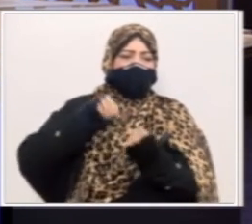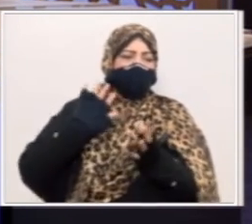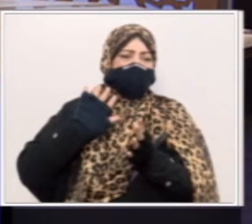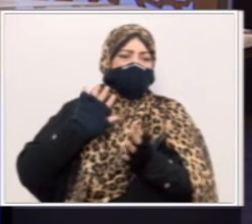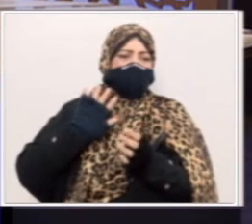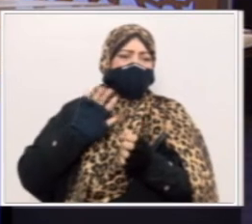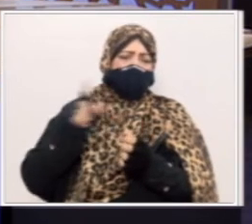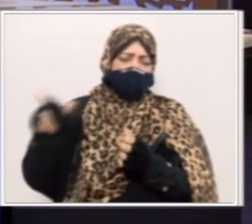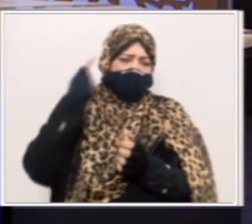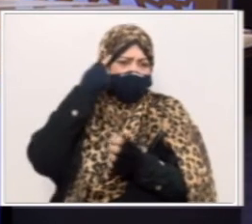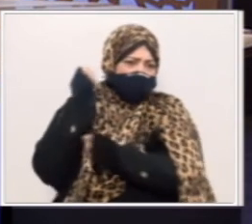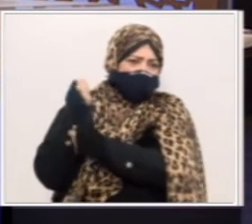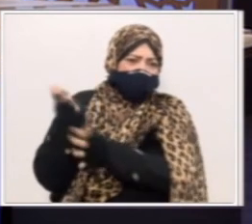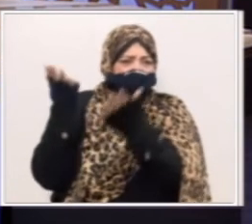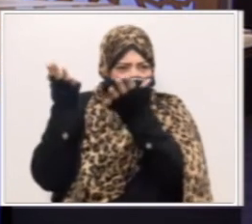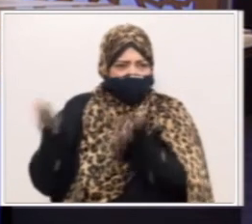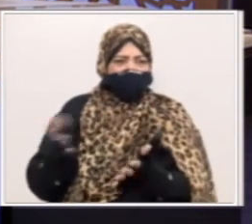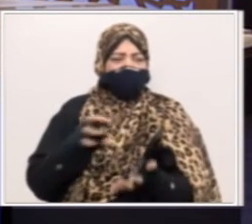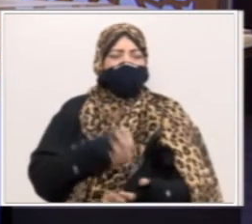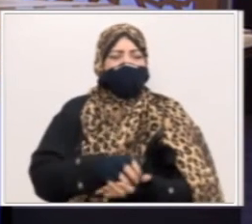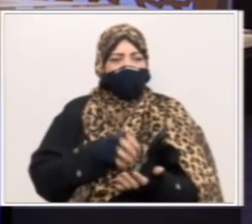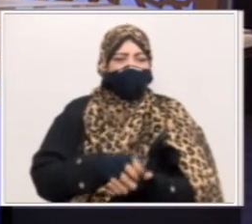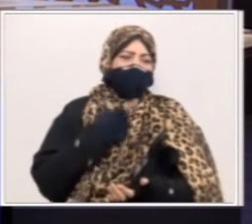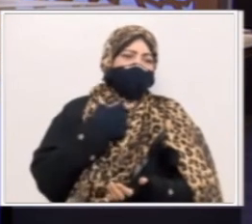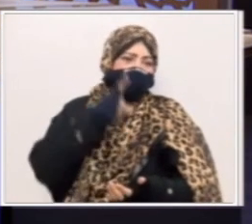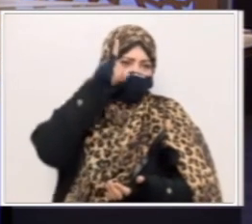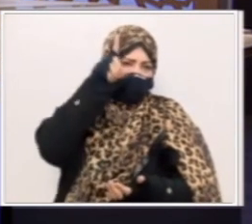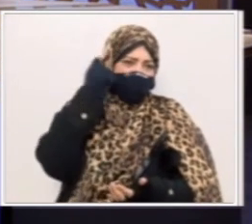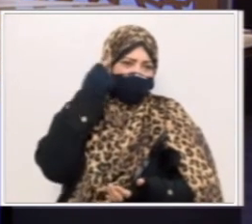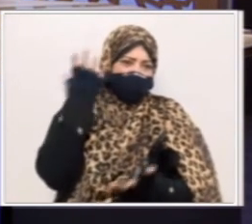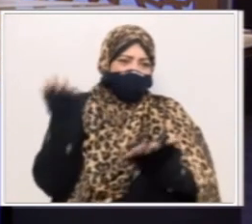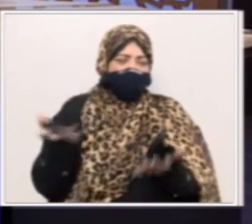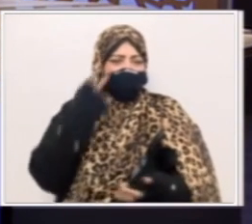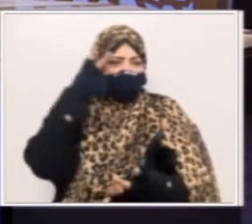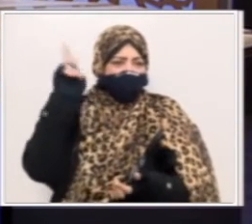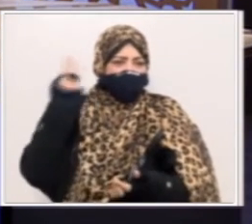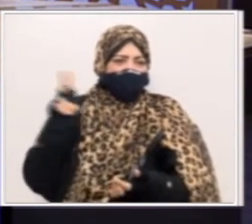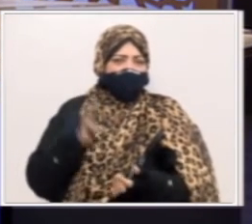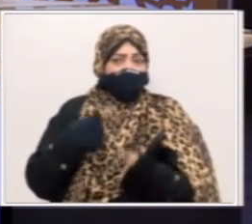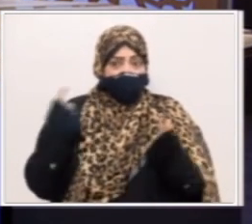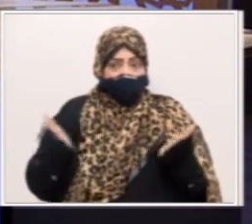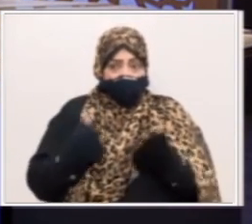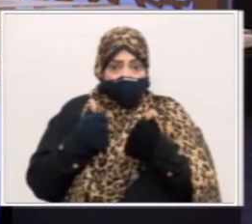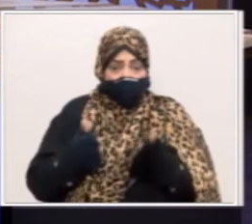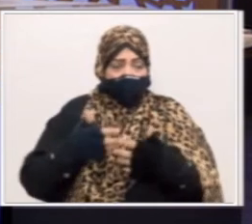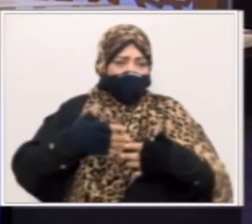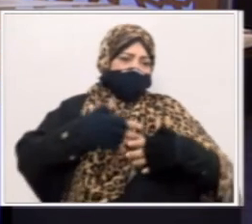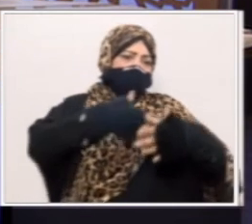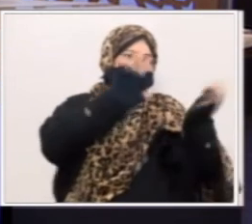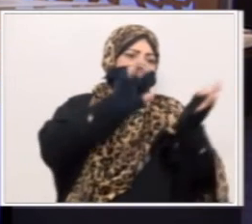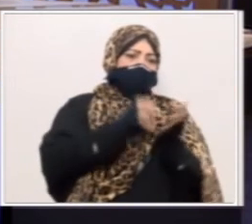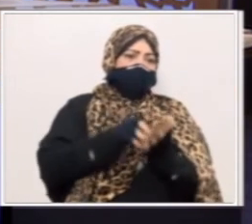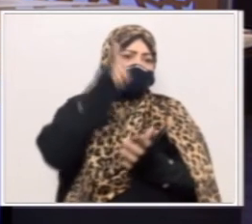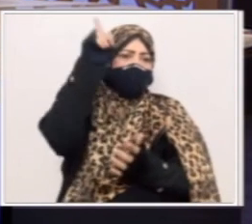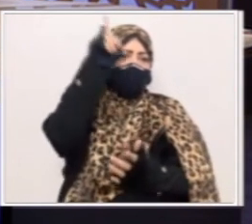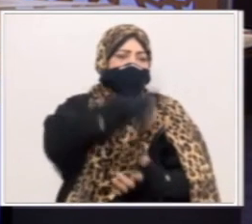من بيوت الله عز وجل أولا، ومن البيوت التي عظمها الله عز وجل وقال سبحان الذي أسرى بعبده ليلا